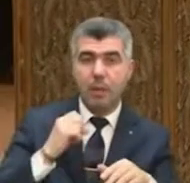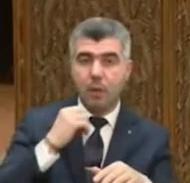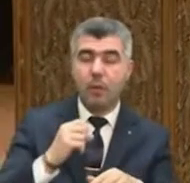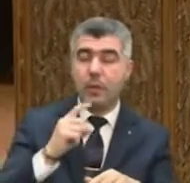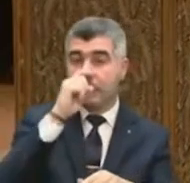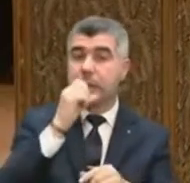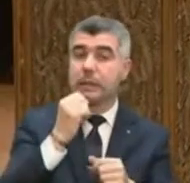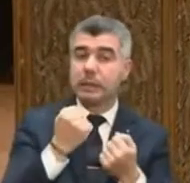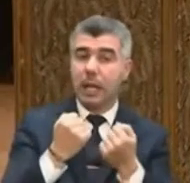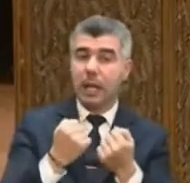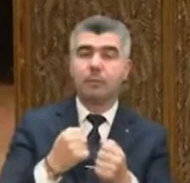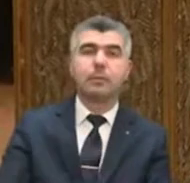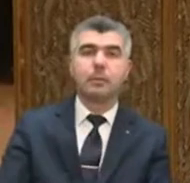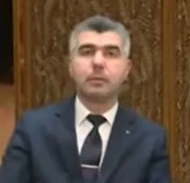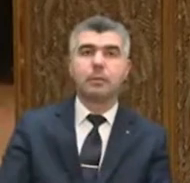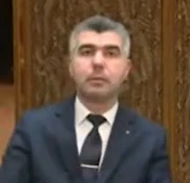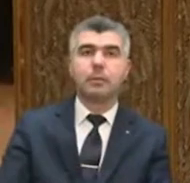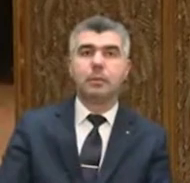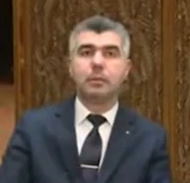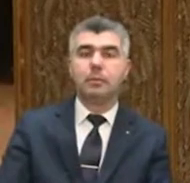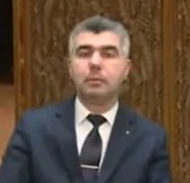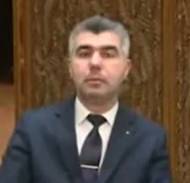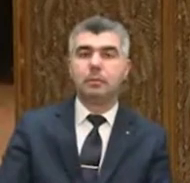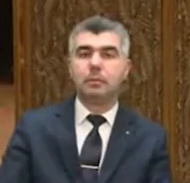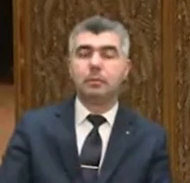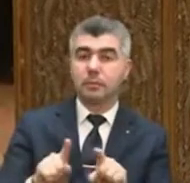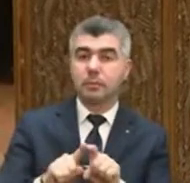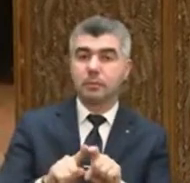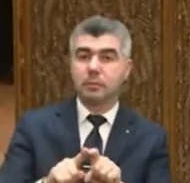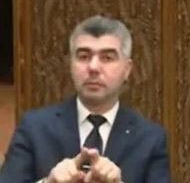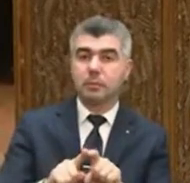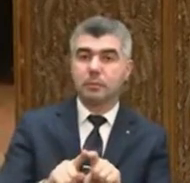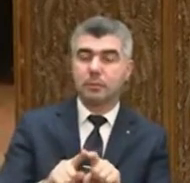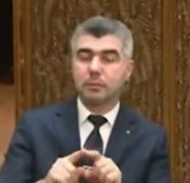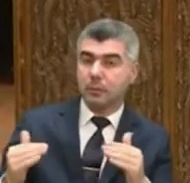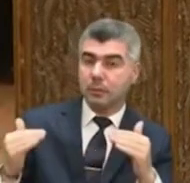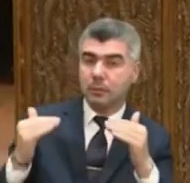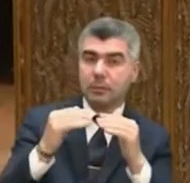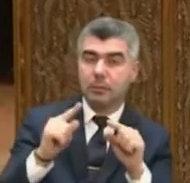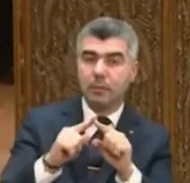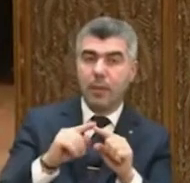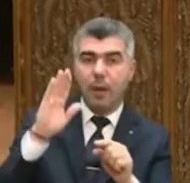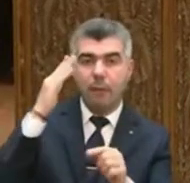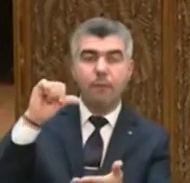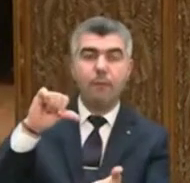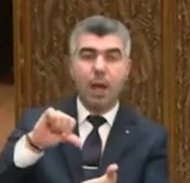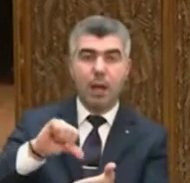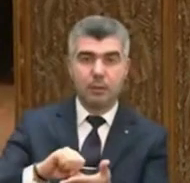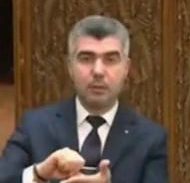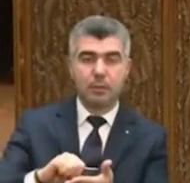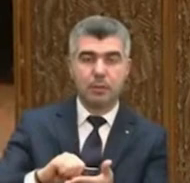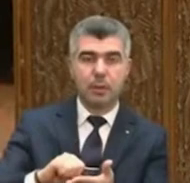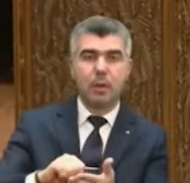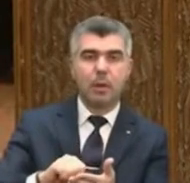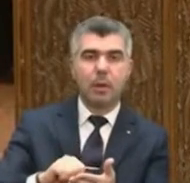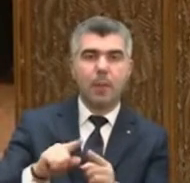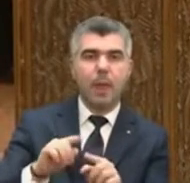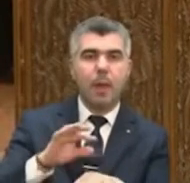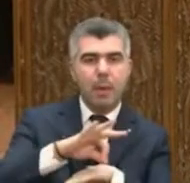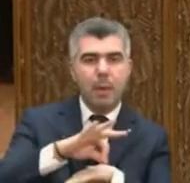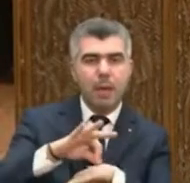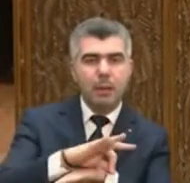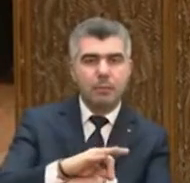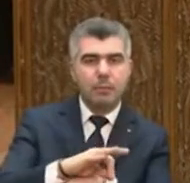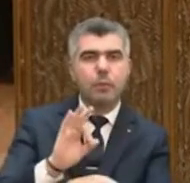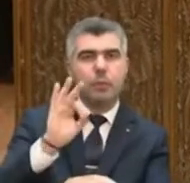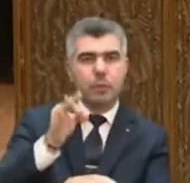هذا. ففيما يخص الربط ديال فاس، بالطبع المكتب قام بالدراسات الجدوى